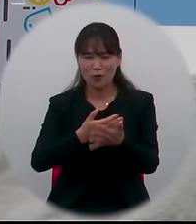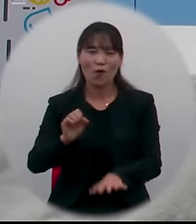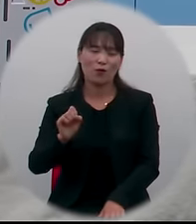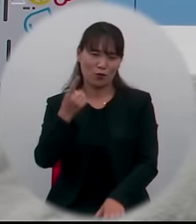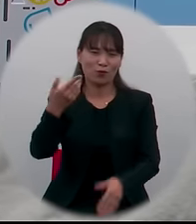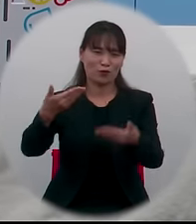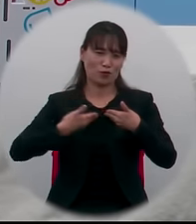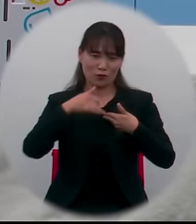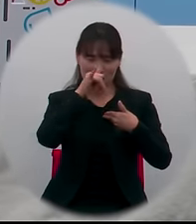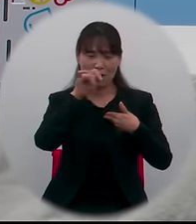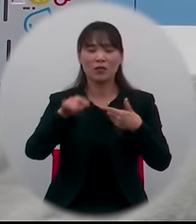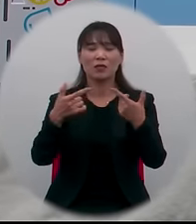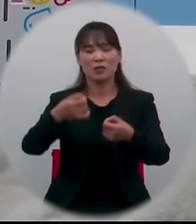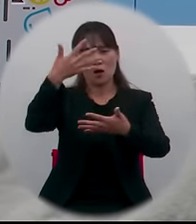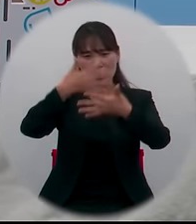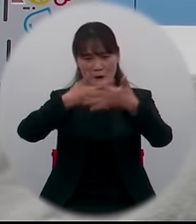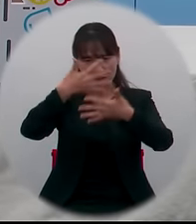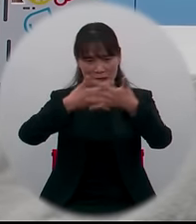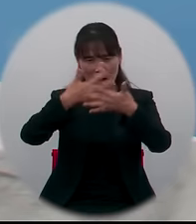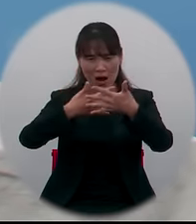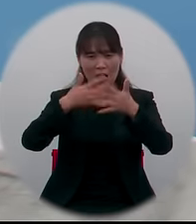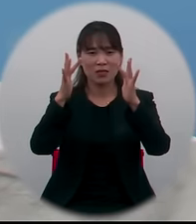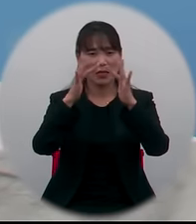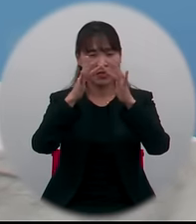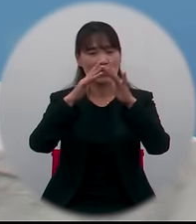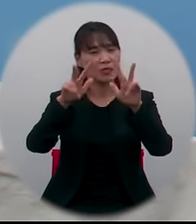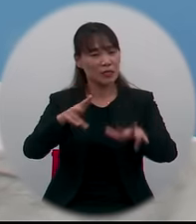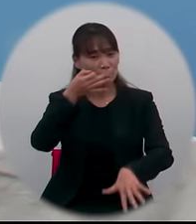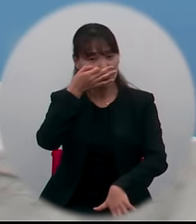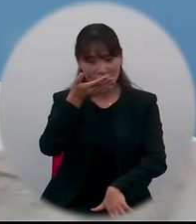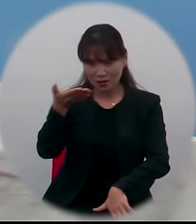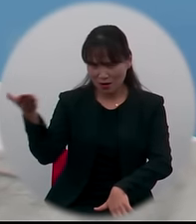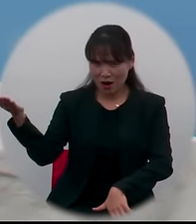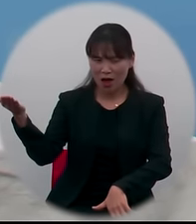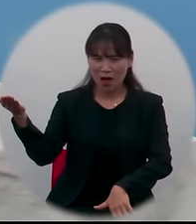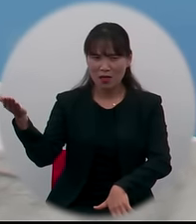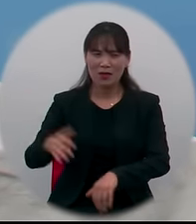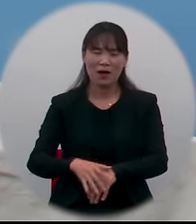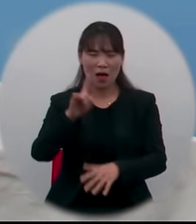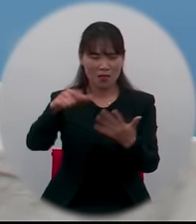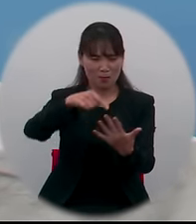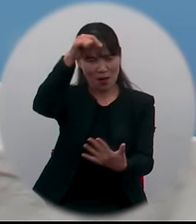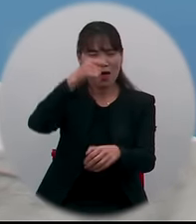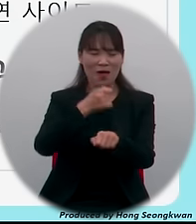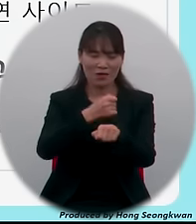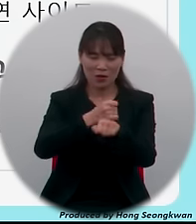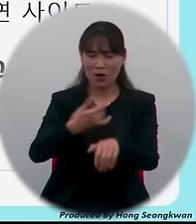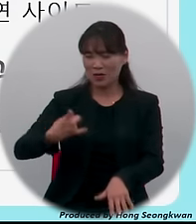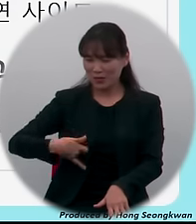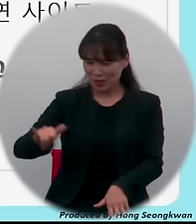굉장히 중요한 그런 동기 부여가 될 수가 있거든요 그러한 영상 사이트들을 지금 화면에서 보여 드리니까 이런